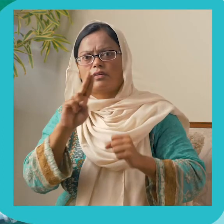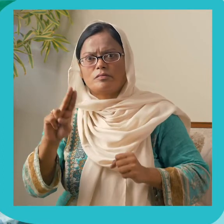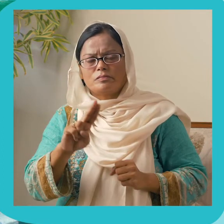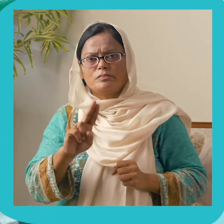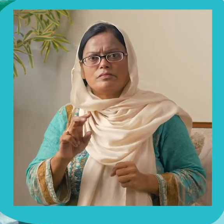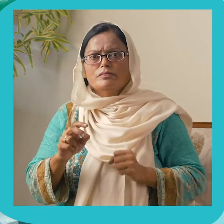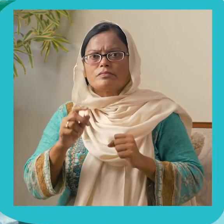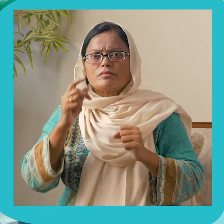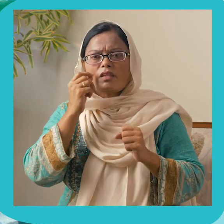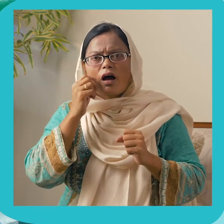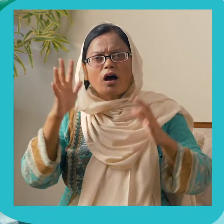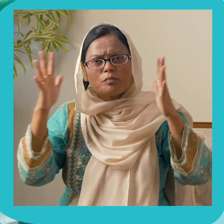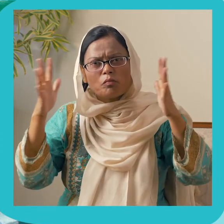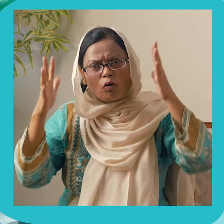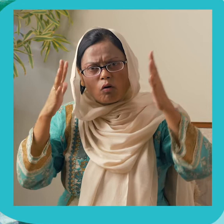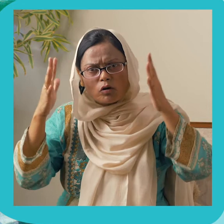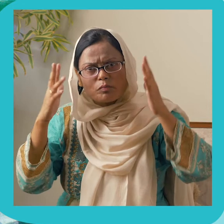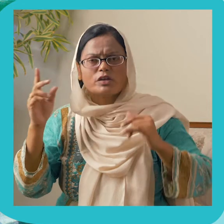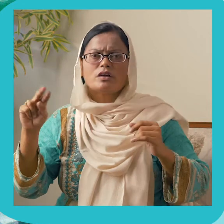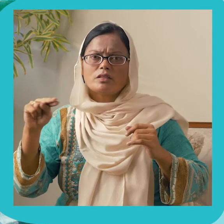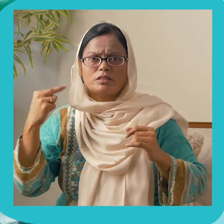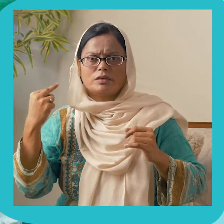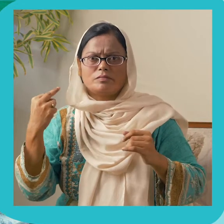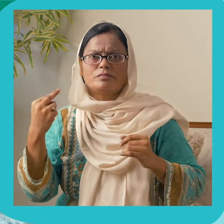माहीगीर परेशान सुनाई दे रहे थे।